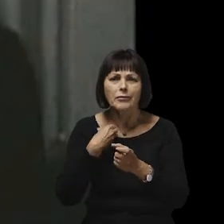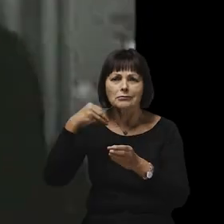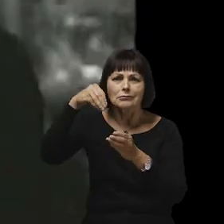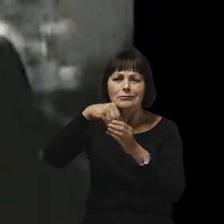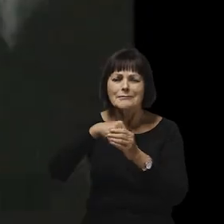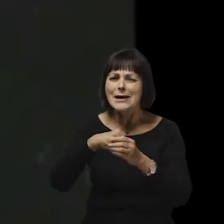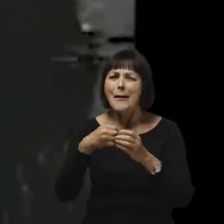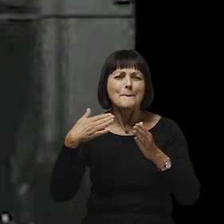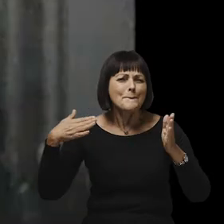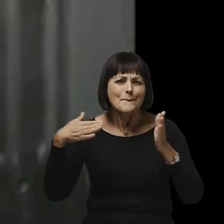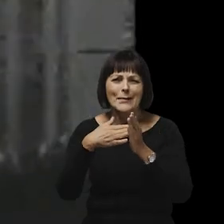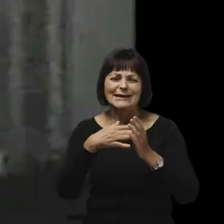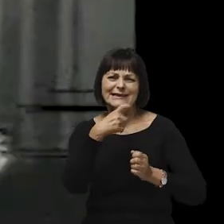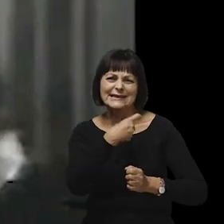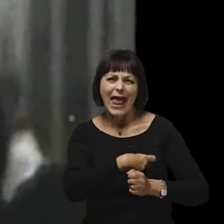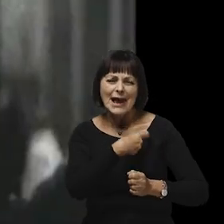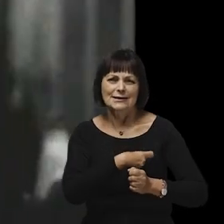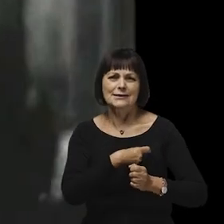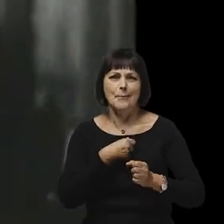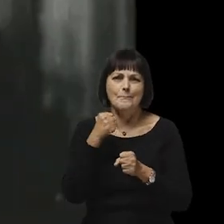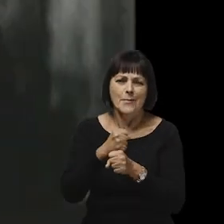wkładał maksimum pracy i serca.